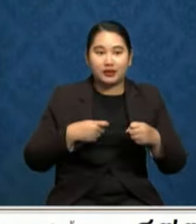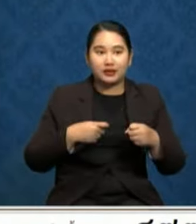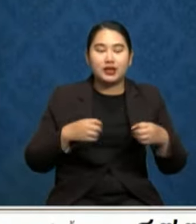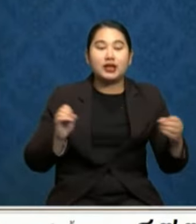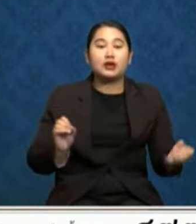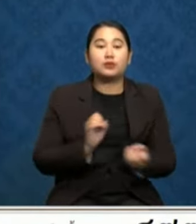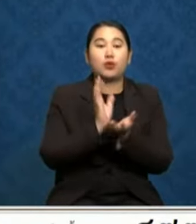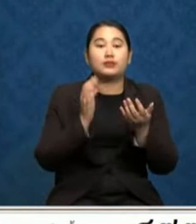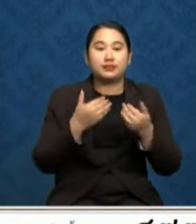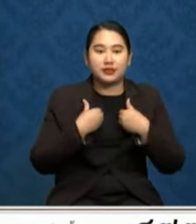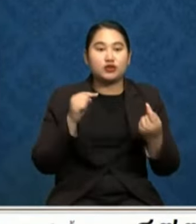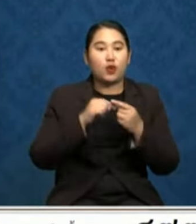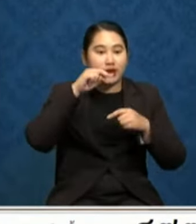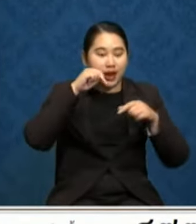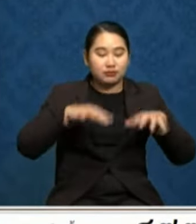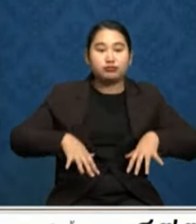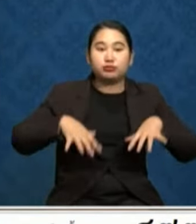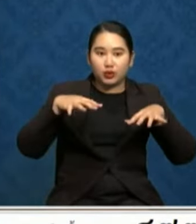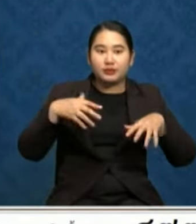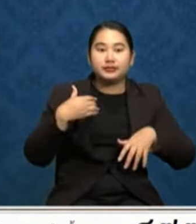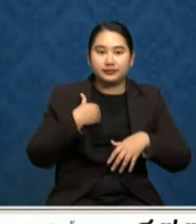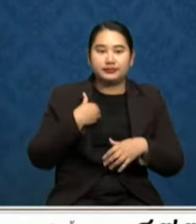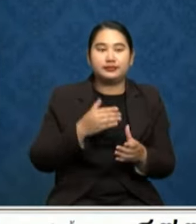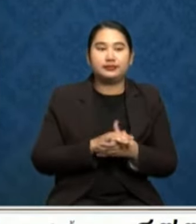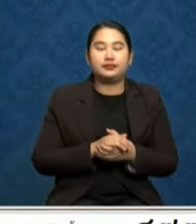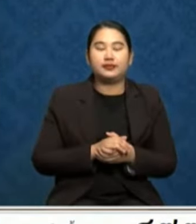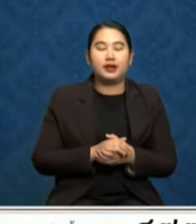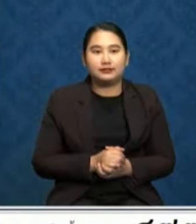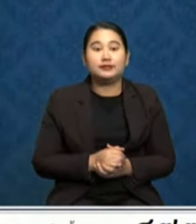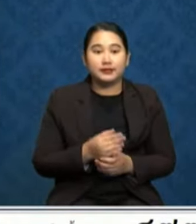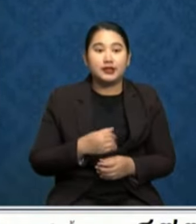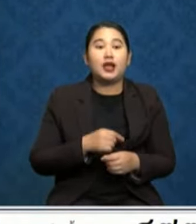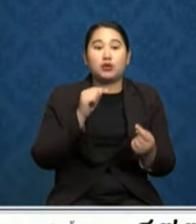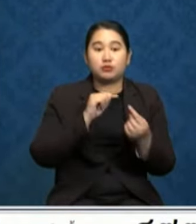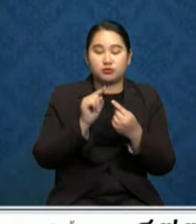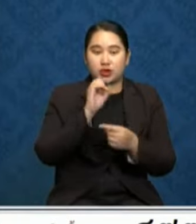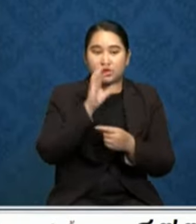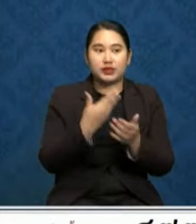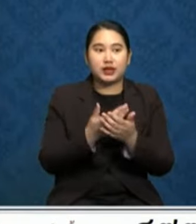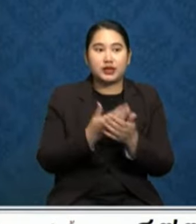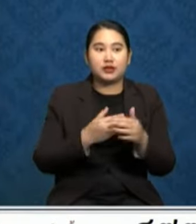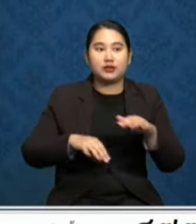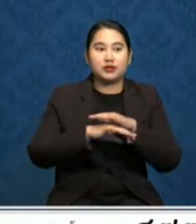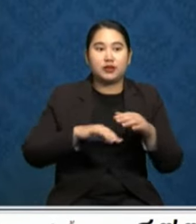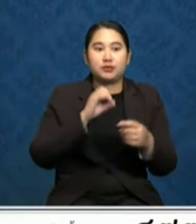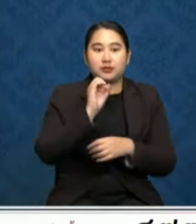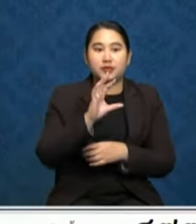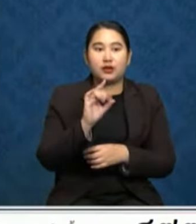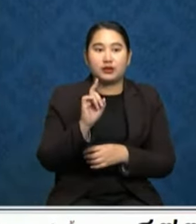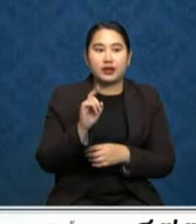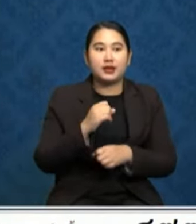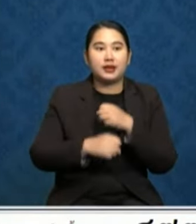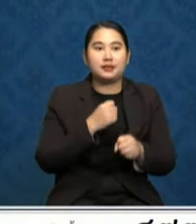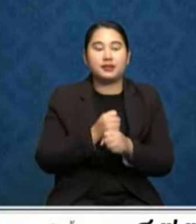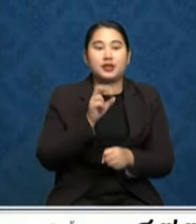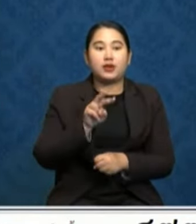ลกระทบจากน้ำท่วมเป็นการเปลี่ยนแปลงทางภูมิอากาศต้นทุนการผลิตนะครับต้นปี